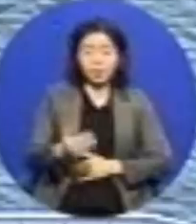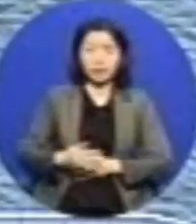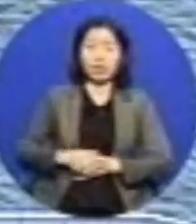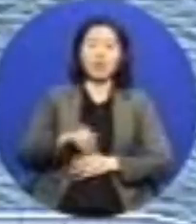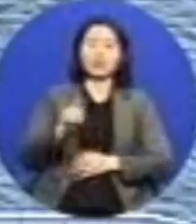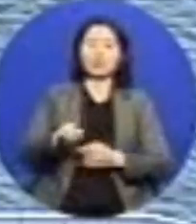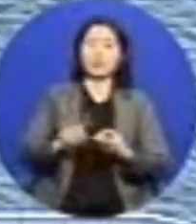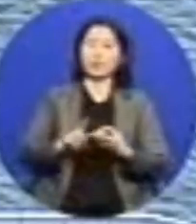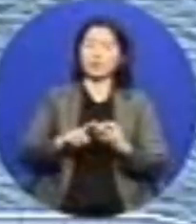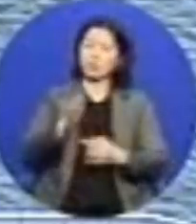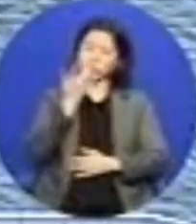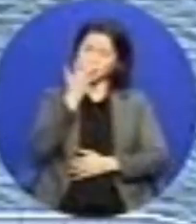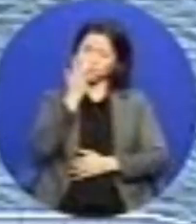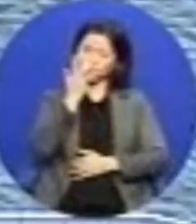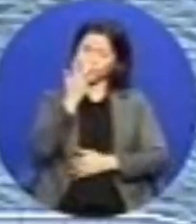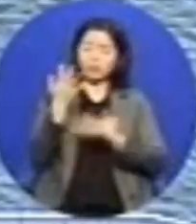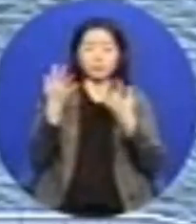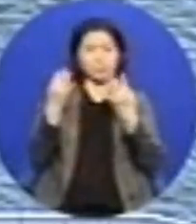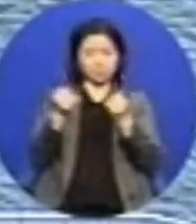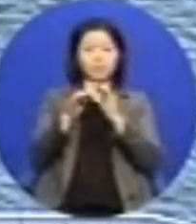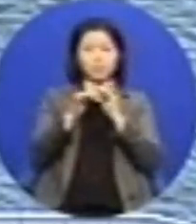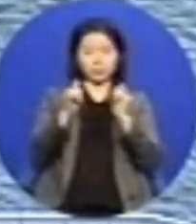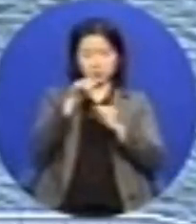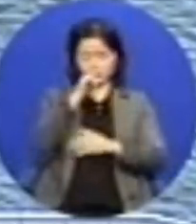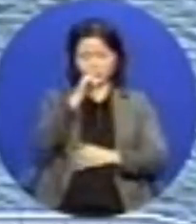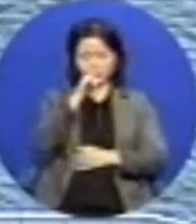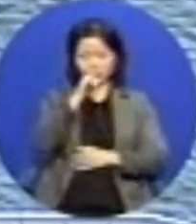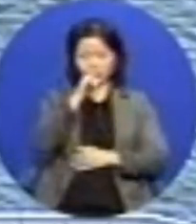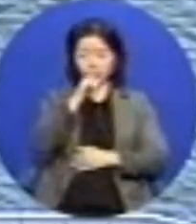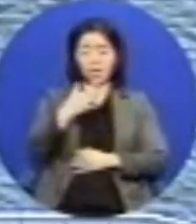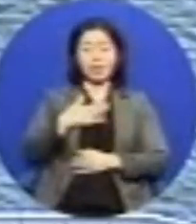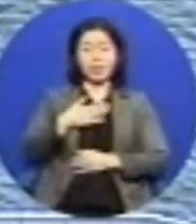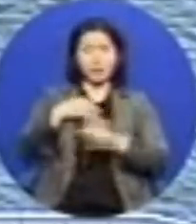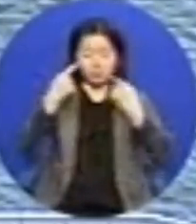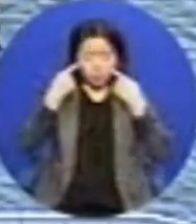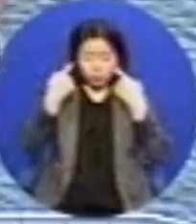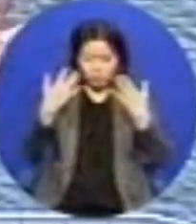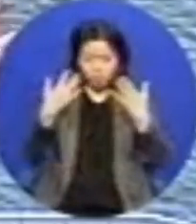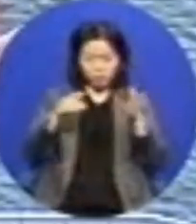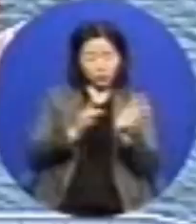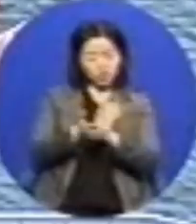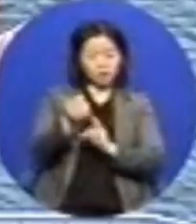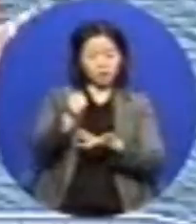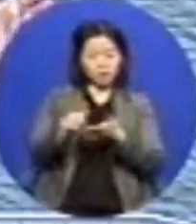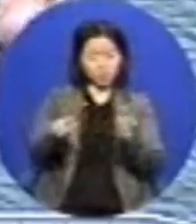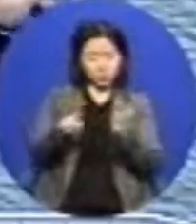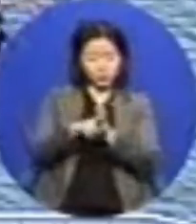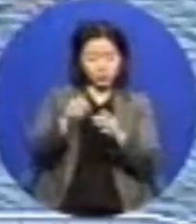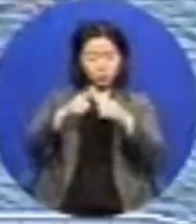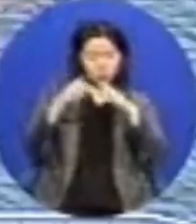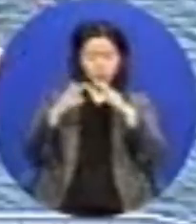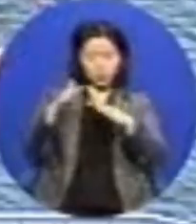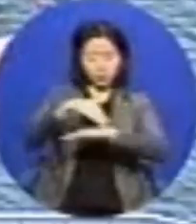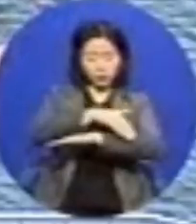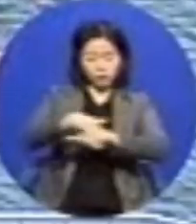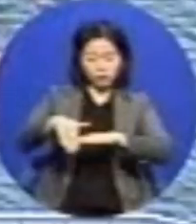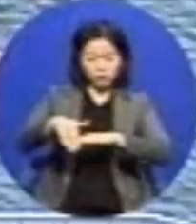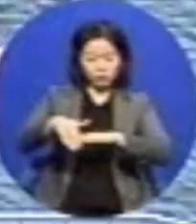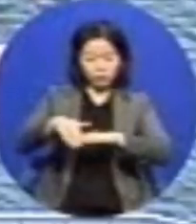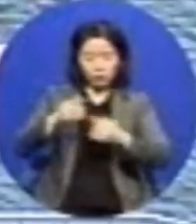그 점에 대해서는 애매한 분들이 많아요 나는 분명히 예수 믿고 교회다니는 사람이야 그 점에 대해서는 너무